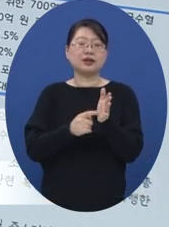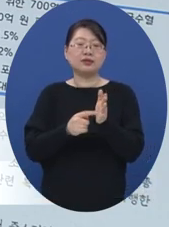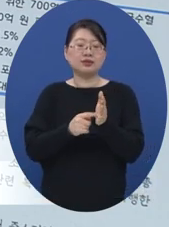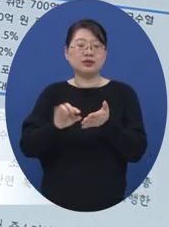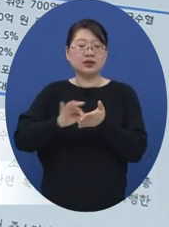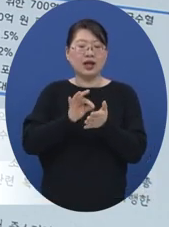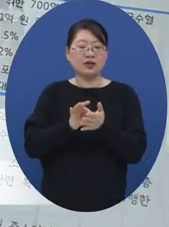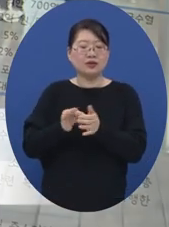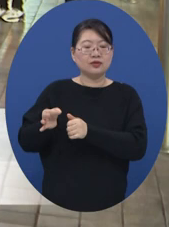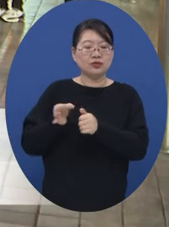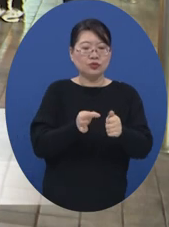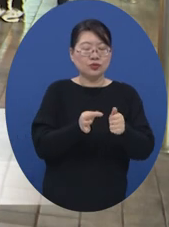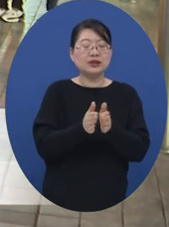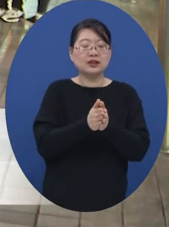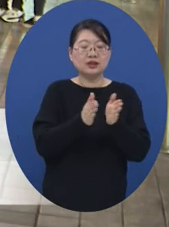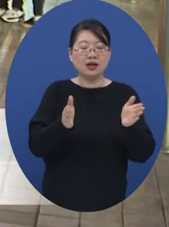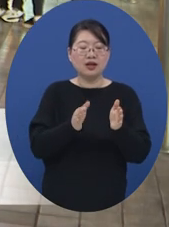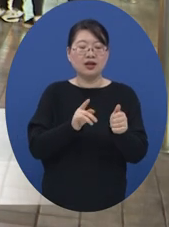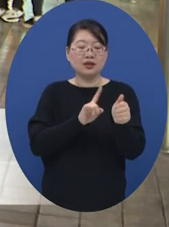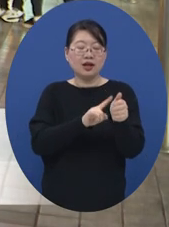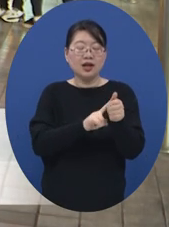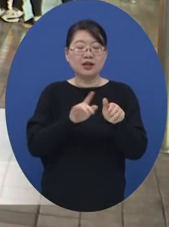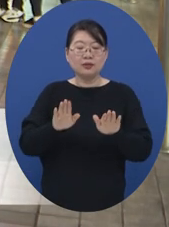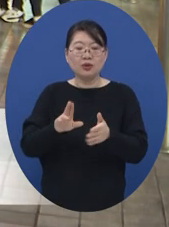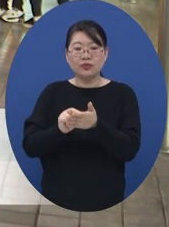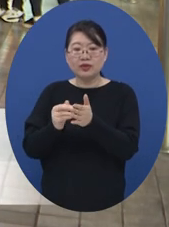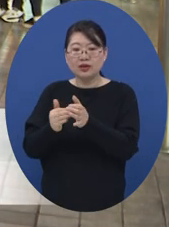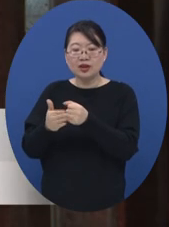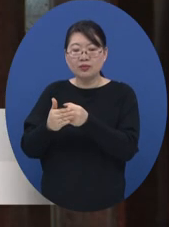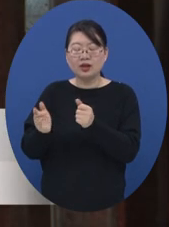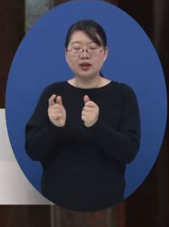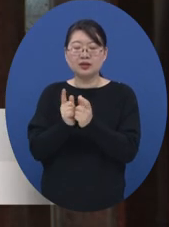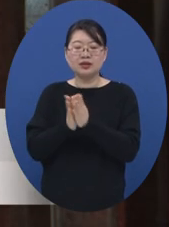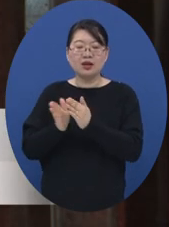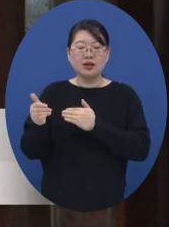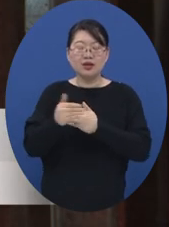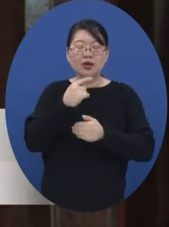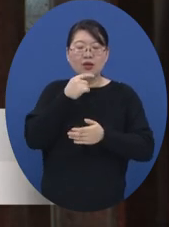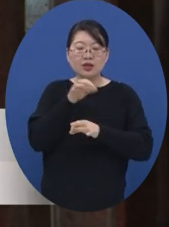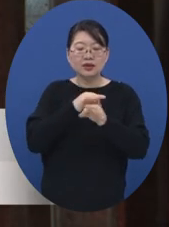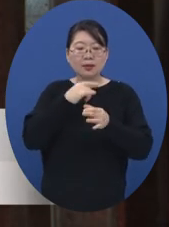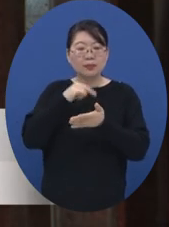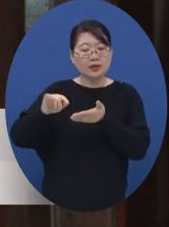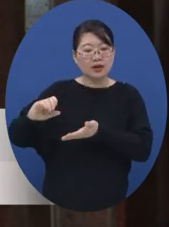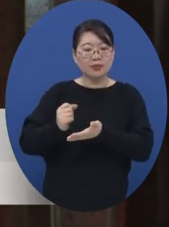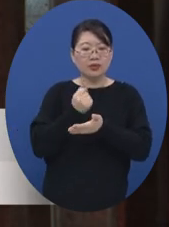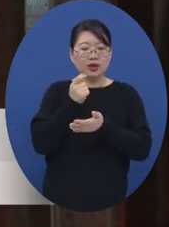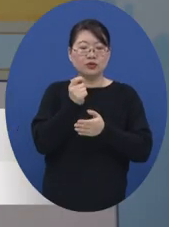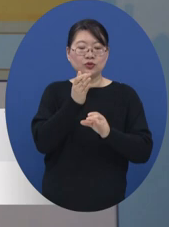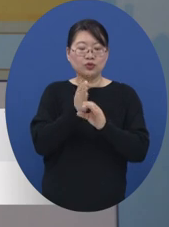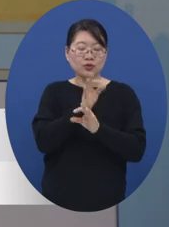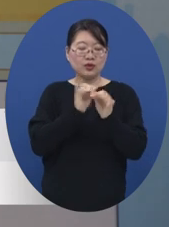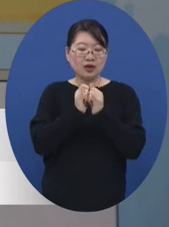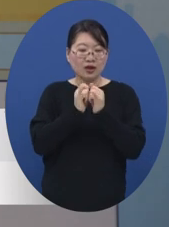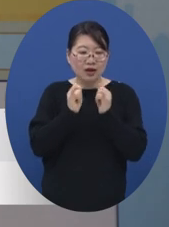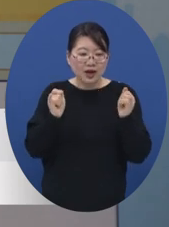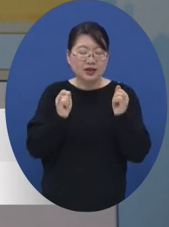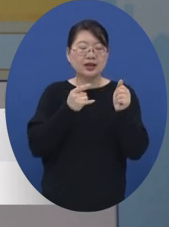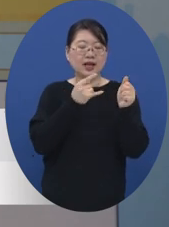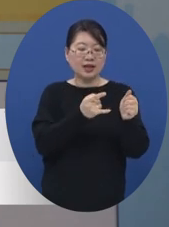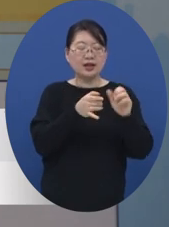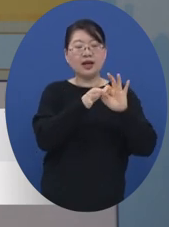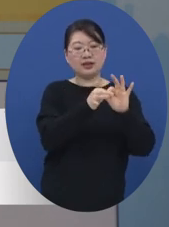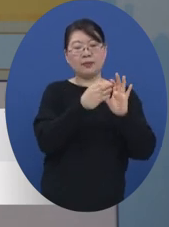수혈에 나섰습니다. 지원 대상은 이번 사태로 직간접적 경제적 피해를 입은 도내 중소기업과